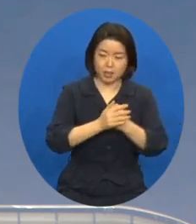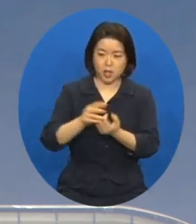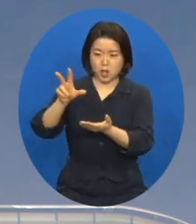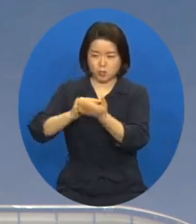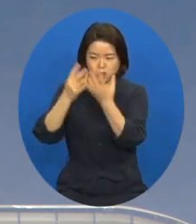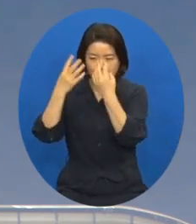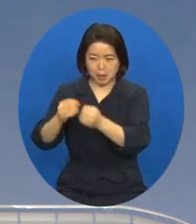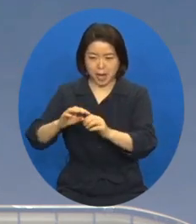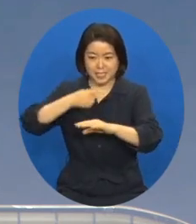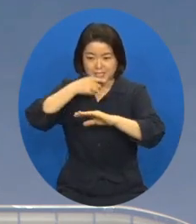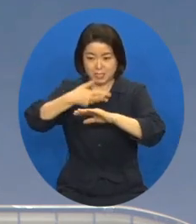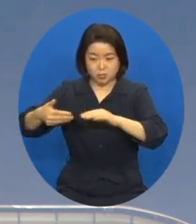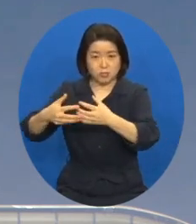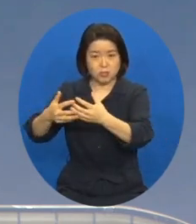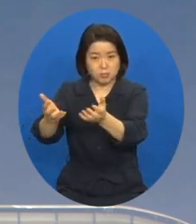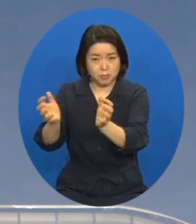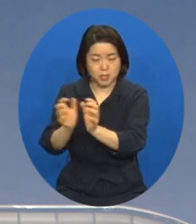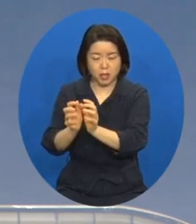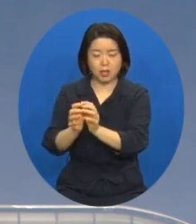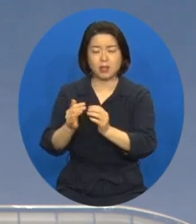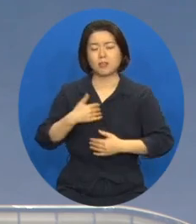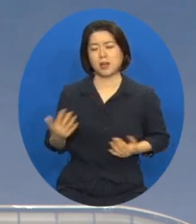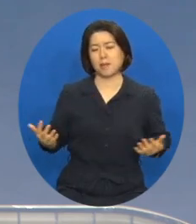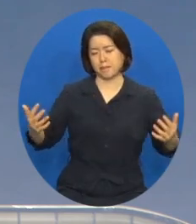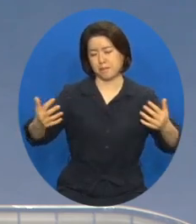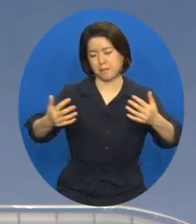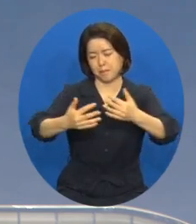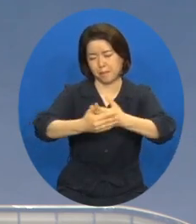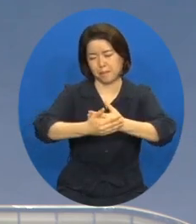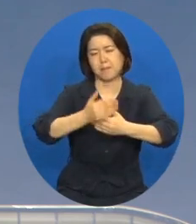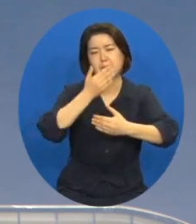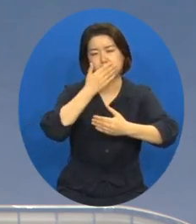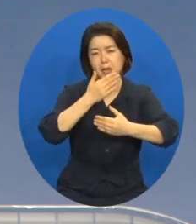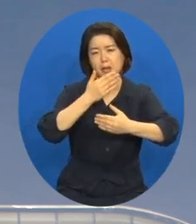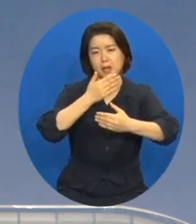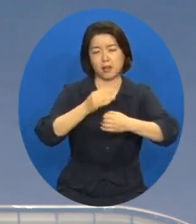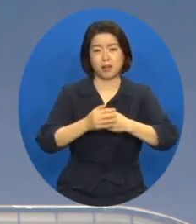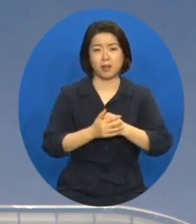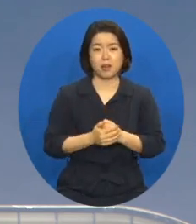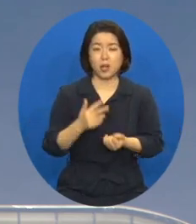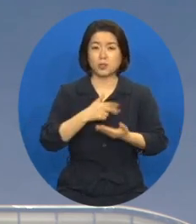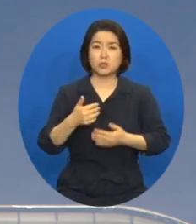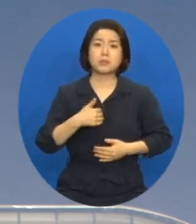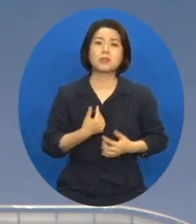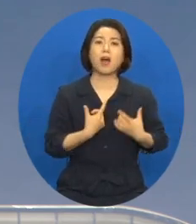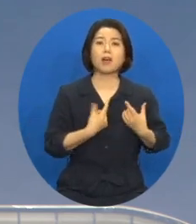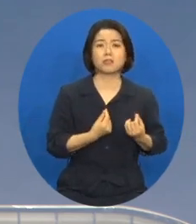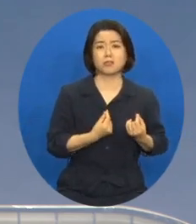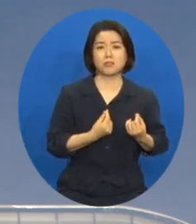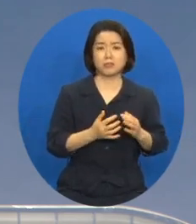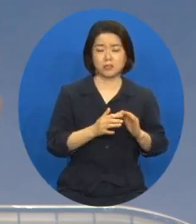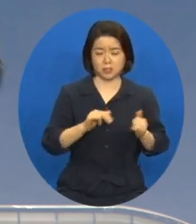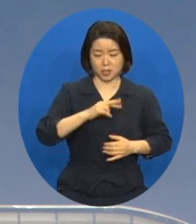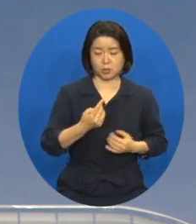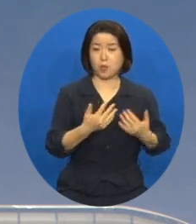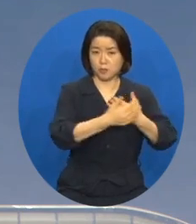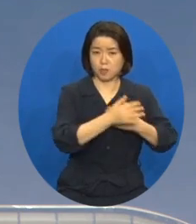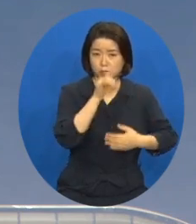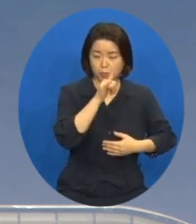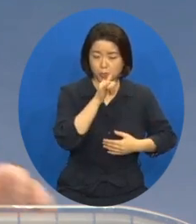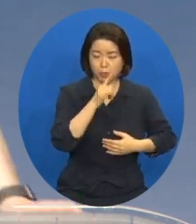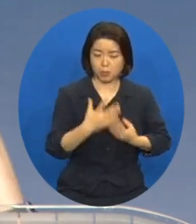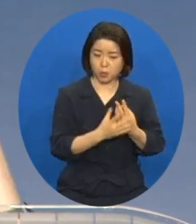민족, 이제는 품어지는 역사가 일어났어요. 주님은 나 같은 자를 품으신, 그리고